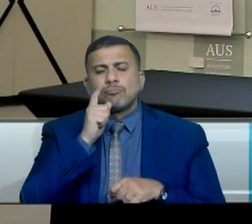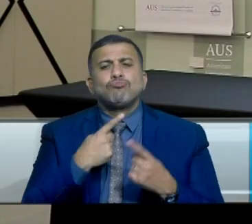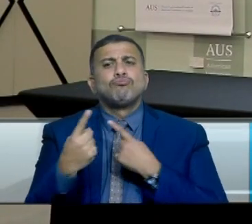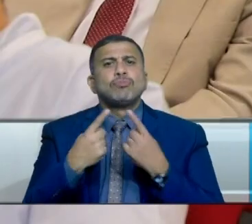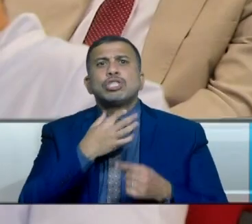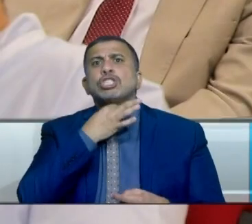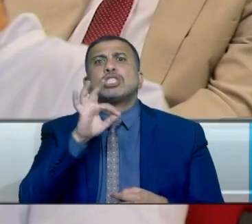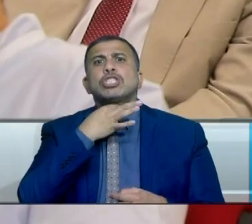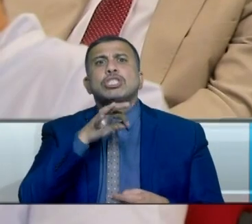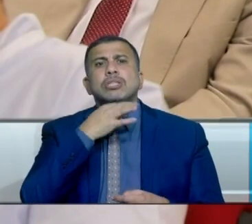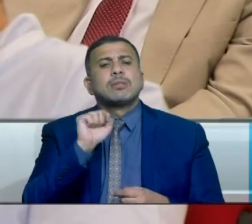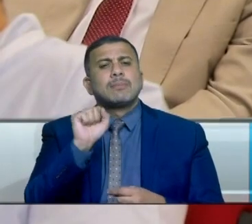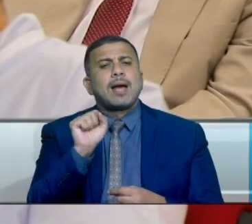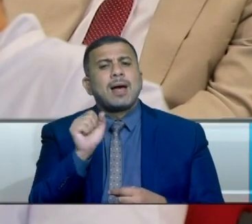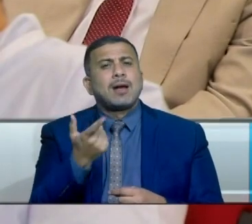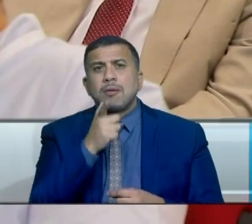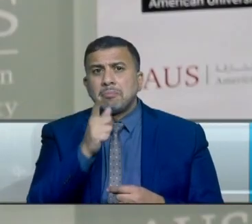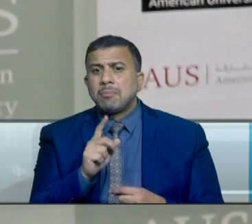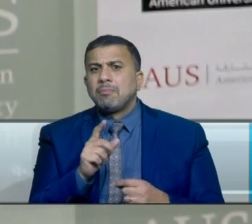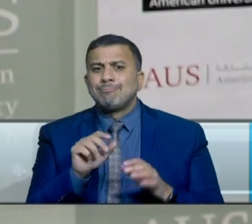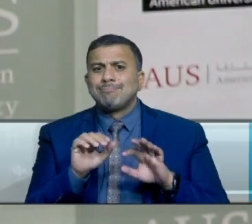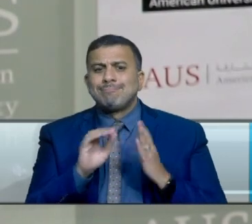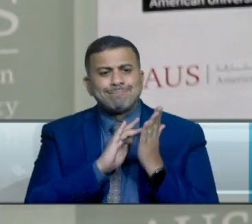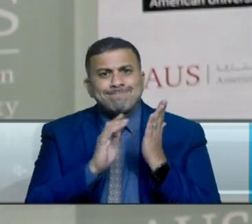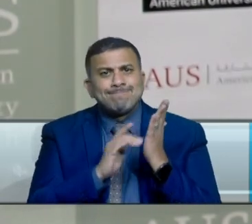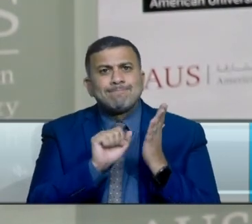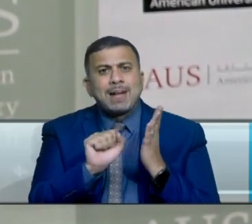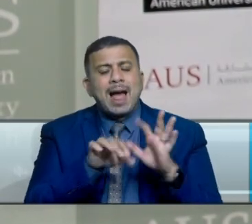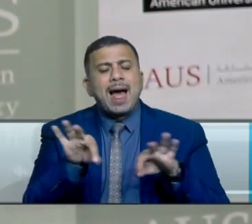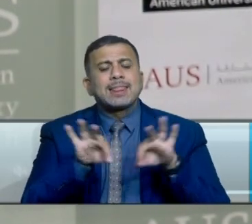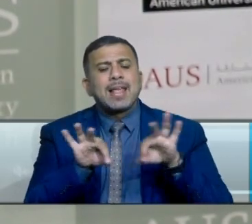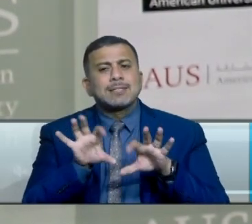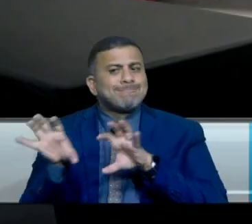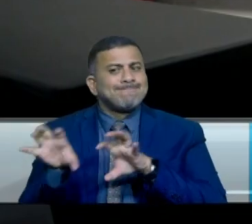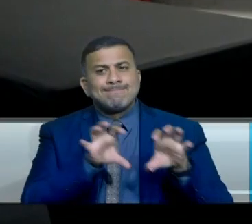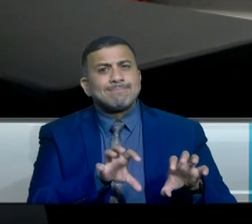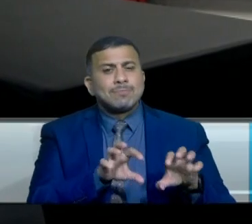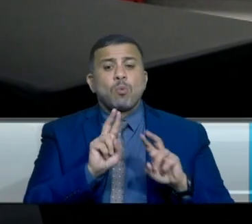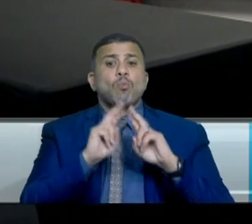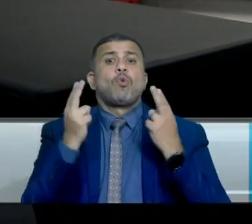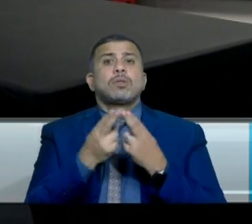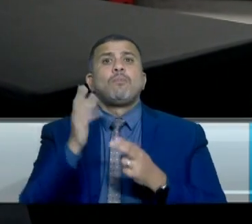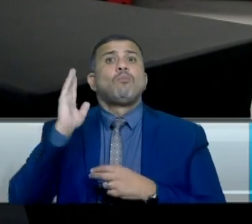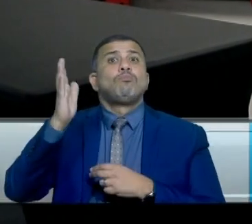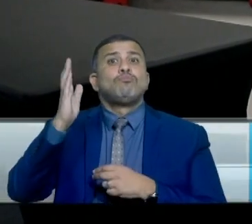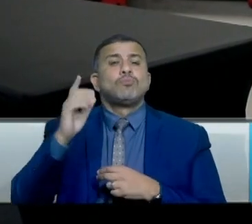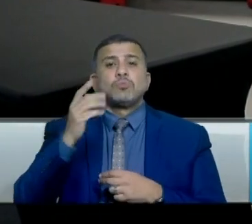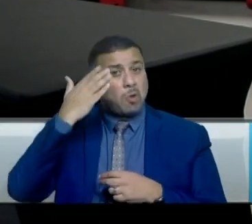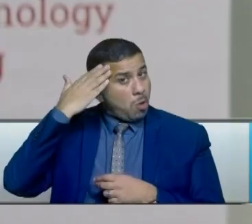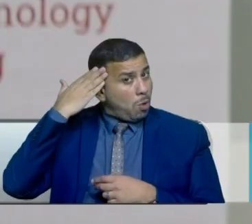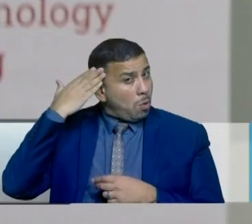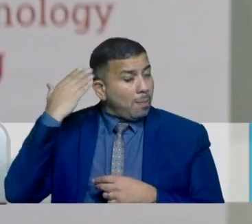احدث التطورات في هذا المجال وتطبيقاتها في مجال الهندسه حيث تضمن المؤتمر محاضرات القاها